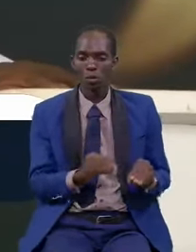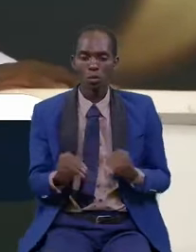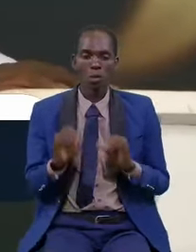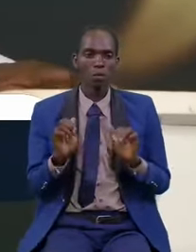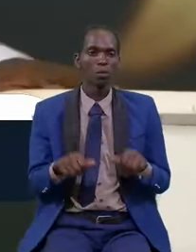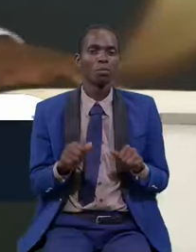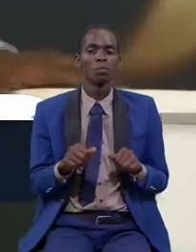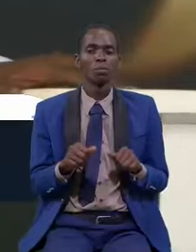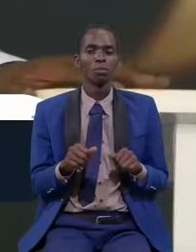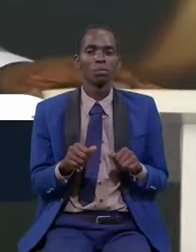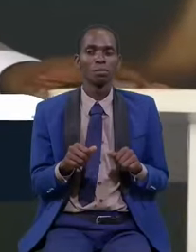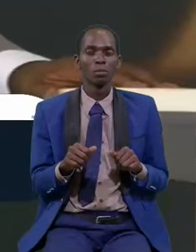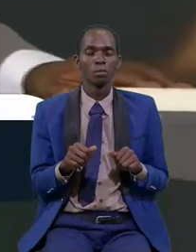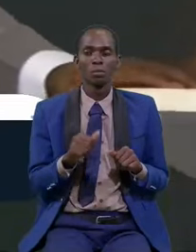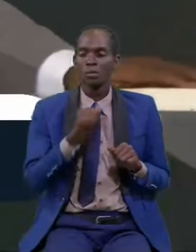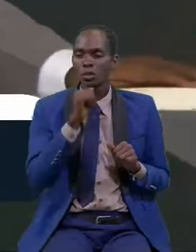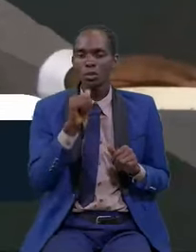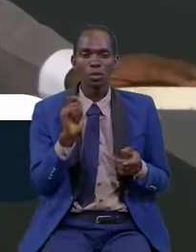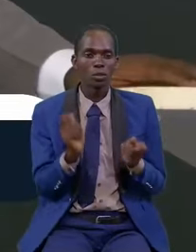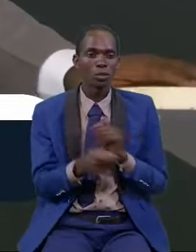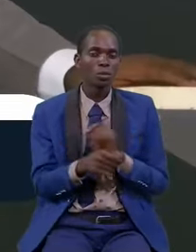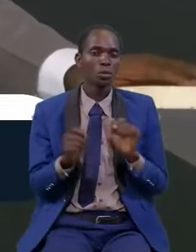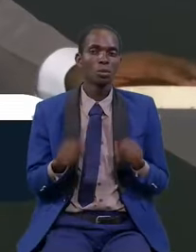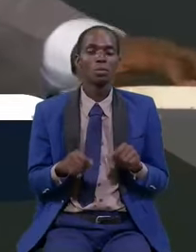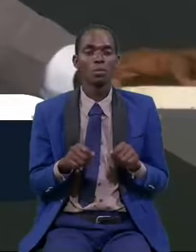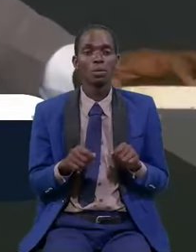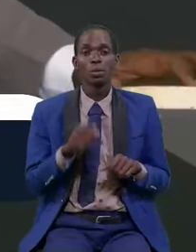C'est inébranlable, c'est irréversible.